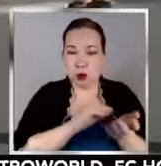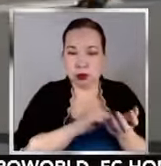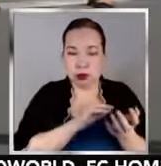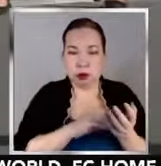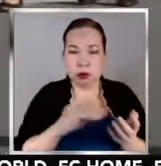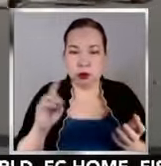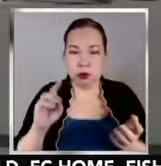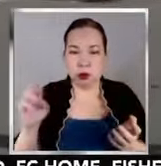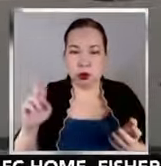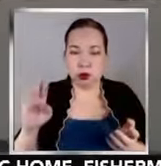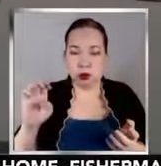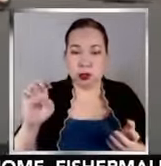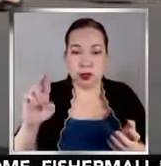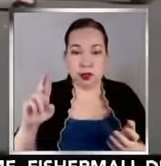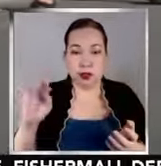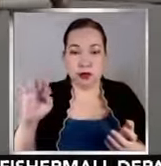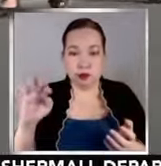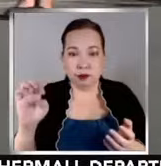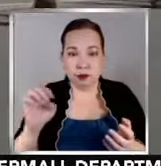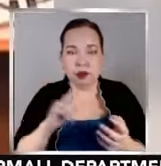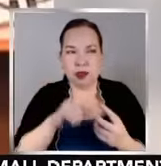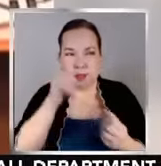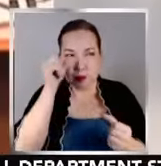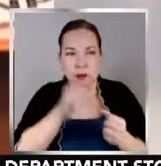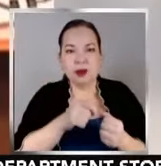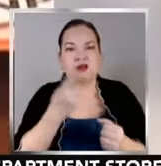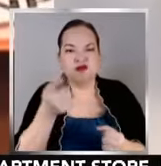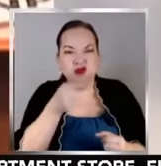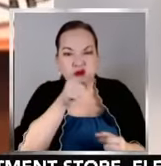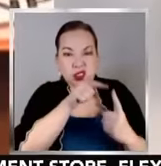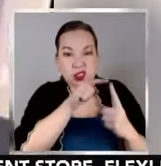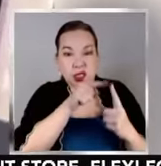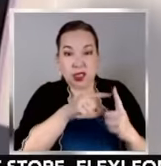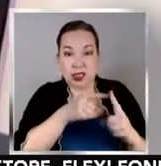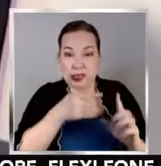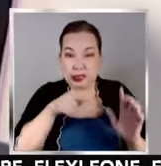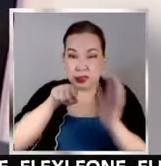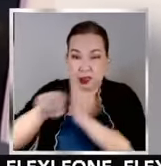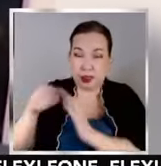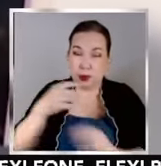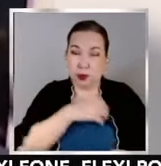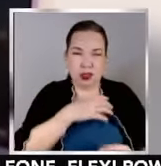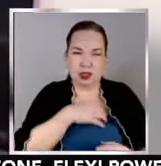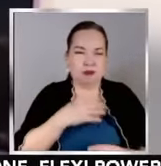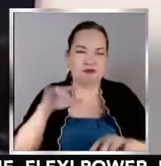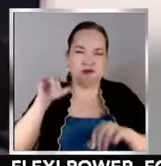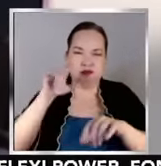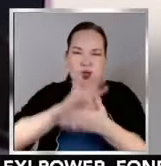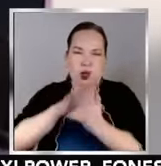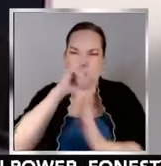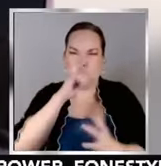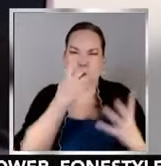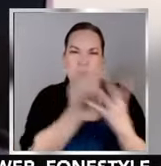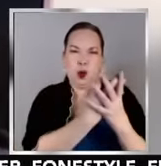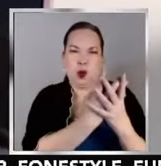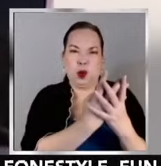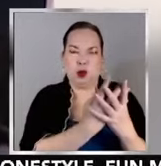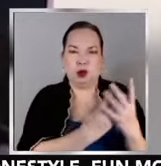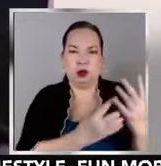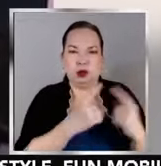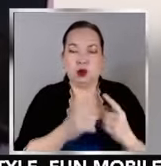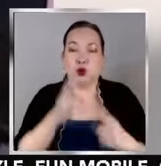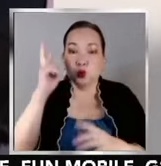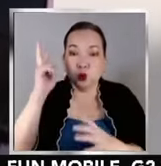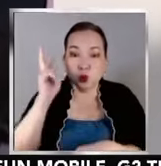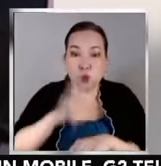Erpe. Kaya diyan po tatanda na sa kulungan itong si Jeffrey Perez na dalawa po ang biktima. At 2 counts of murder ang hinaharap niya